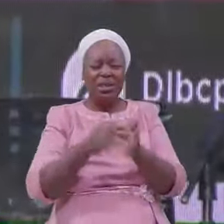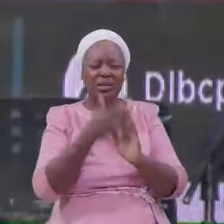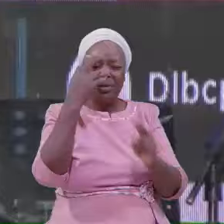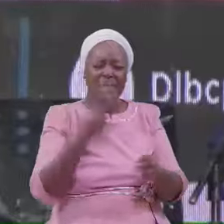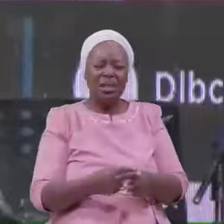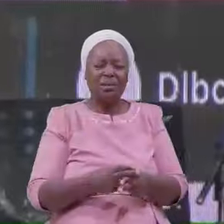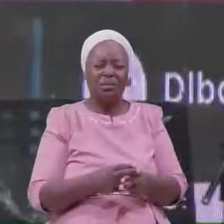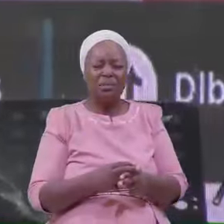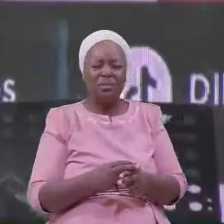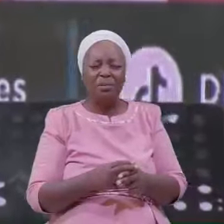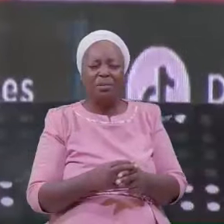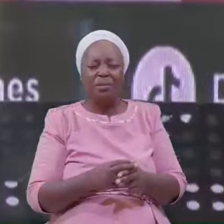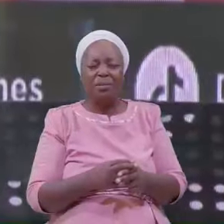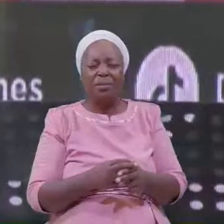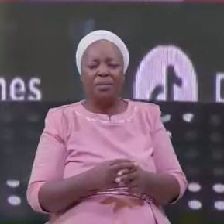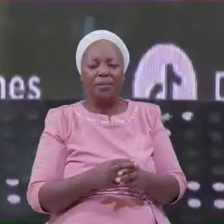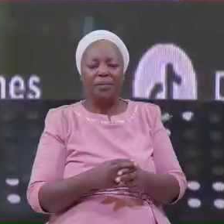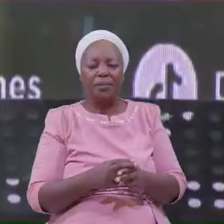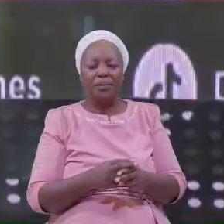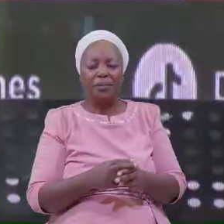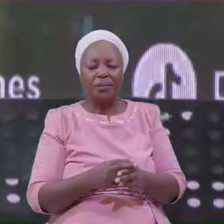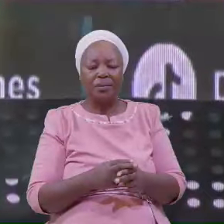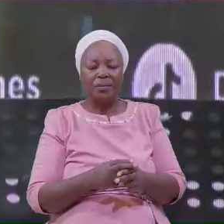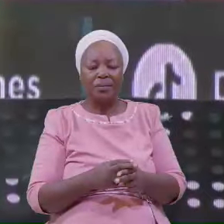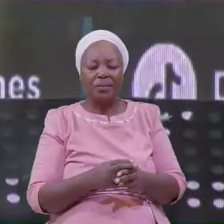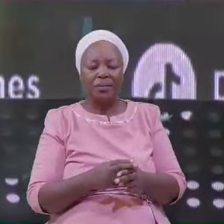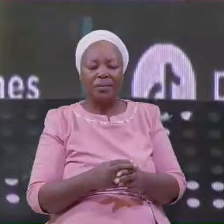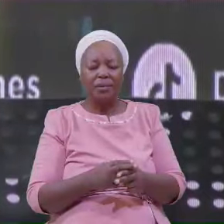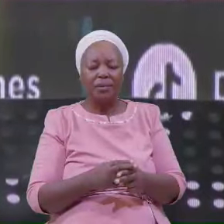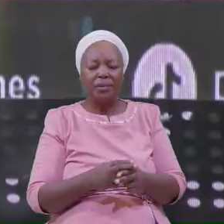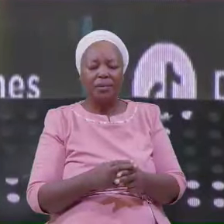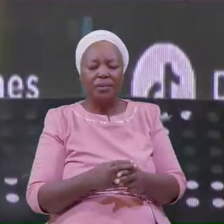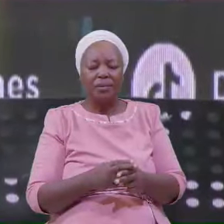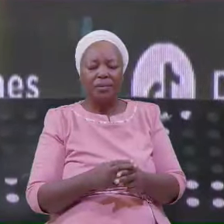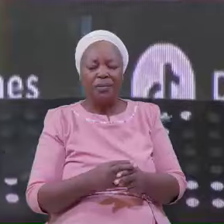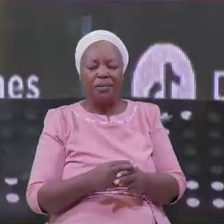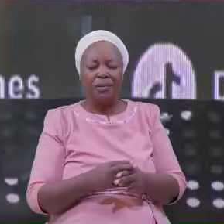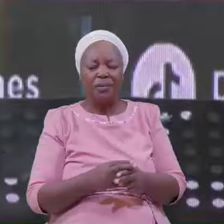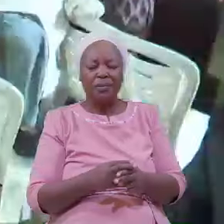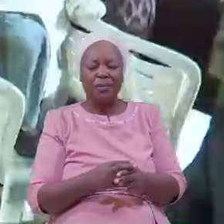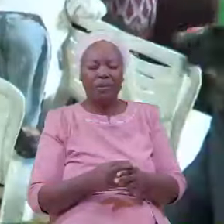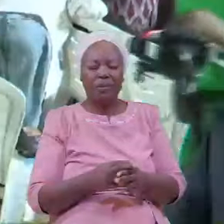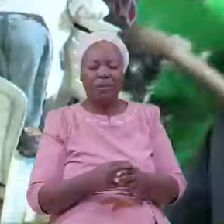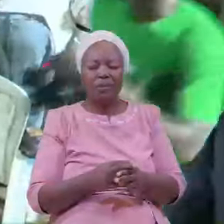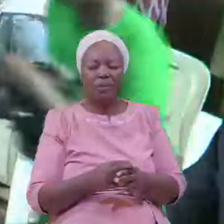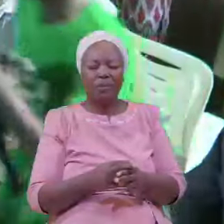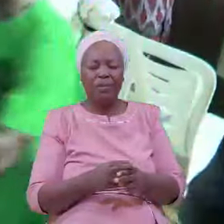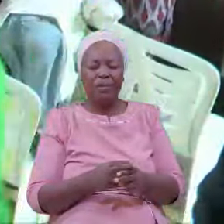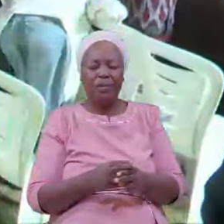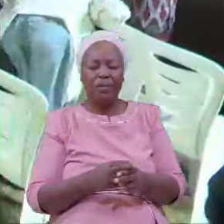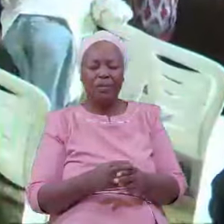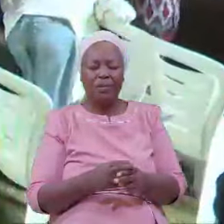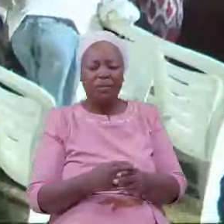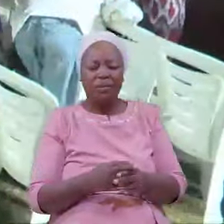inuutusan kong umalis ka. Everywhere, perform your miracle of healing. Amen. Lahat, hinihiling ko